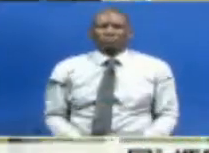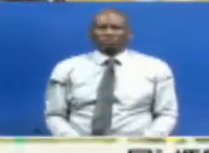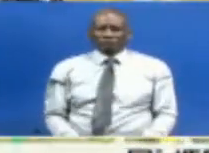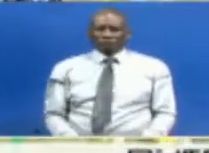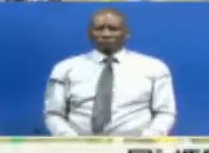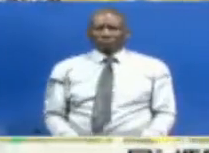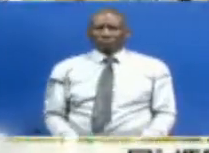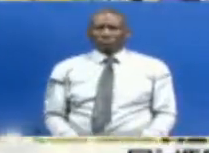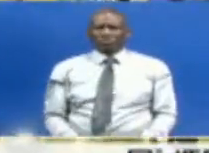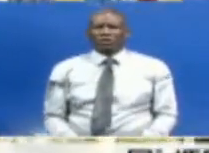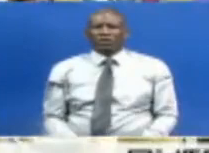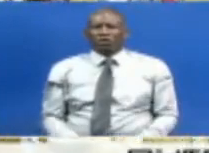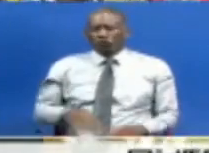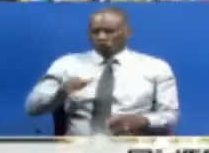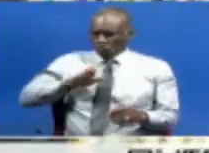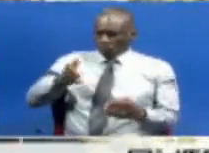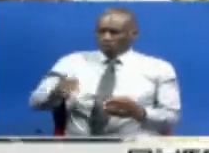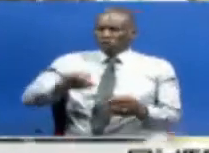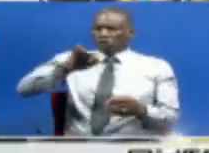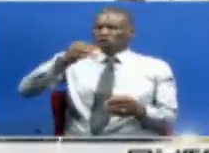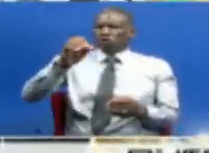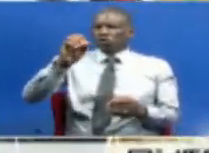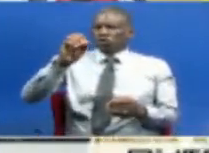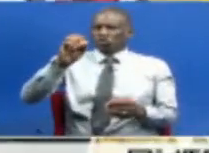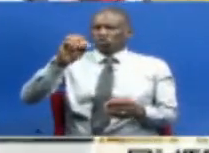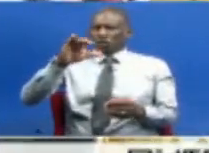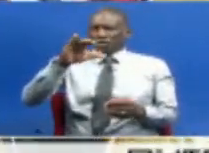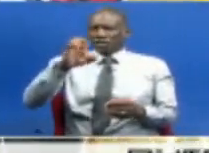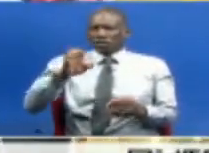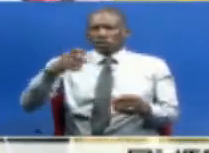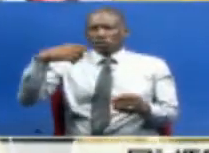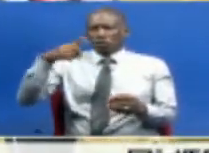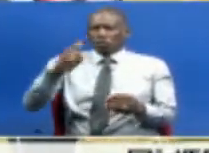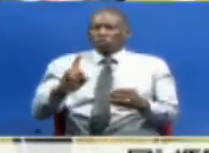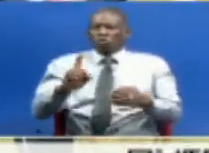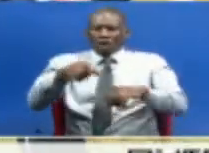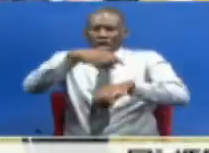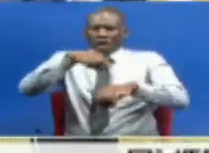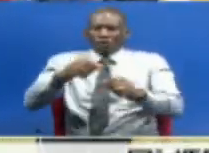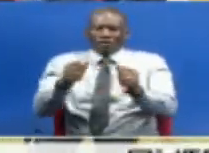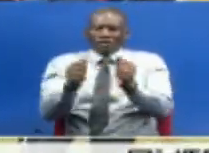Kwa upande wa kinadada, Joyce Wanjugu alishinda kamuda saa